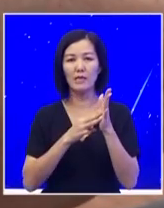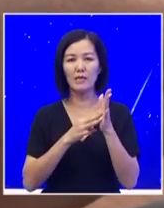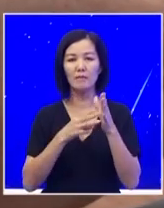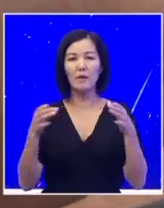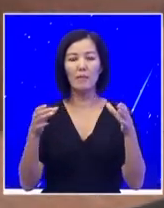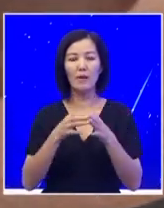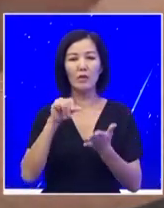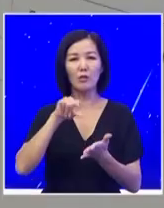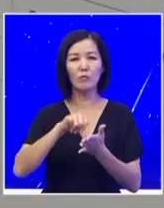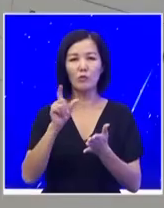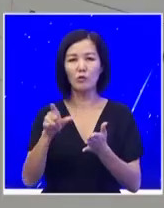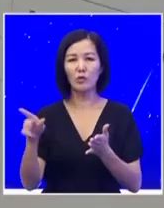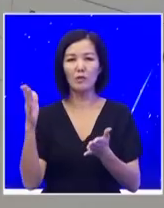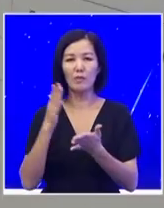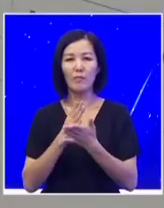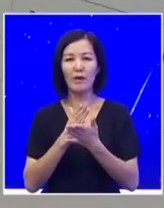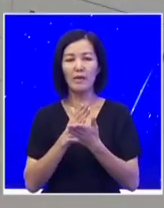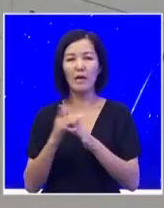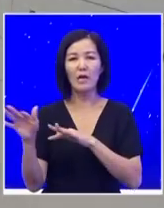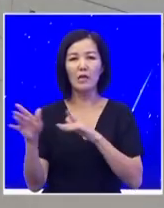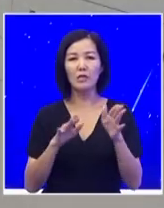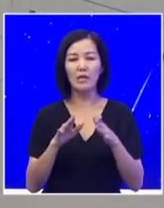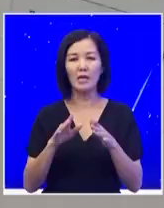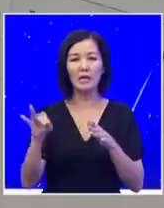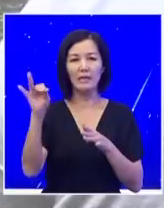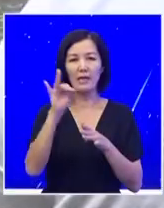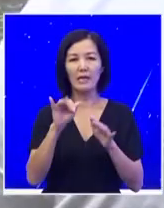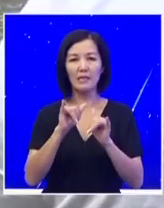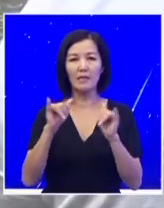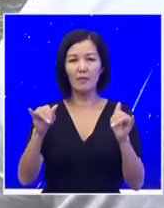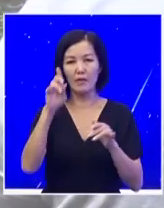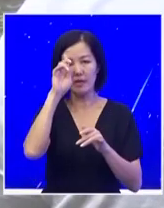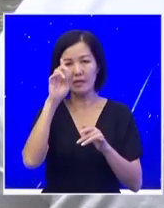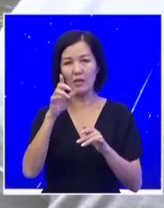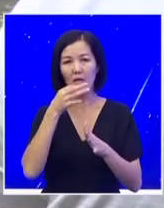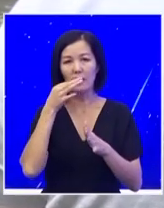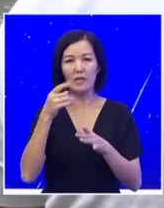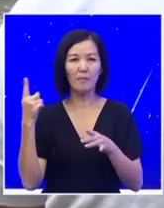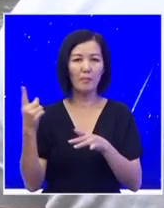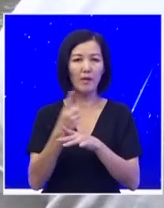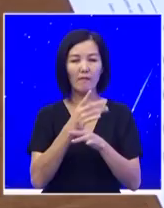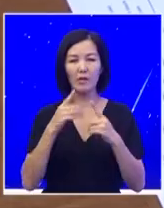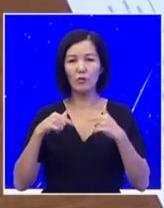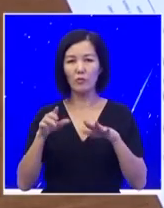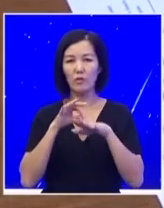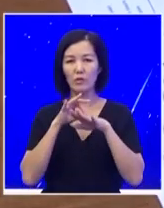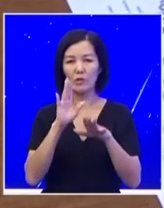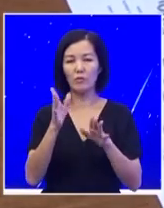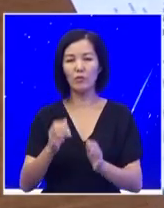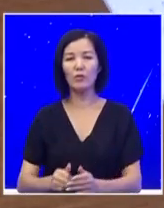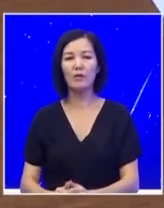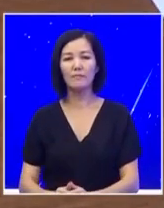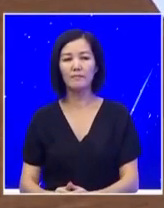93118000 партия мүшесі бар. Айта кетейік, бұл шара ел тарихында дамыған елдер тәжірибесіне орай алғаш рет ұйымдастырылып отыр.